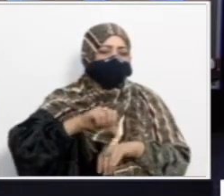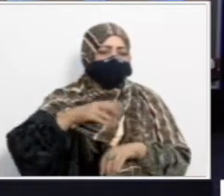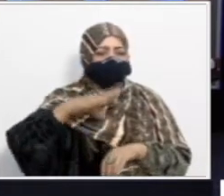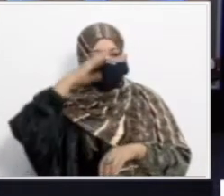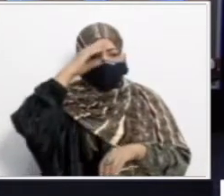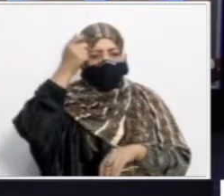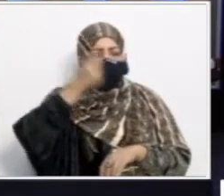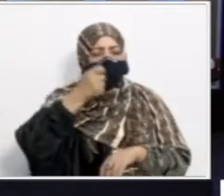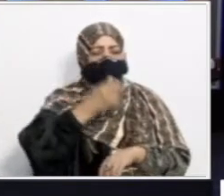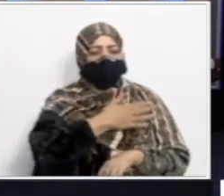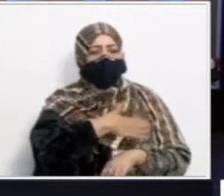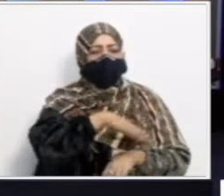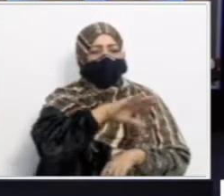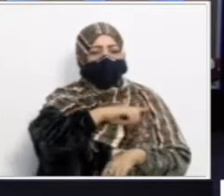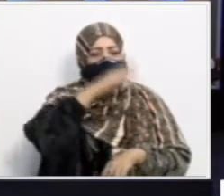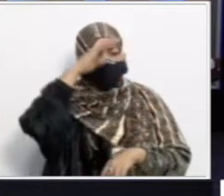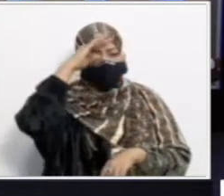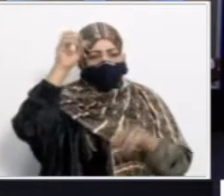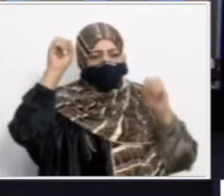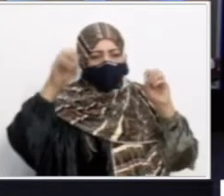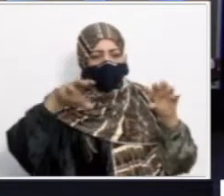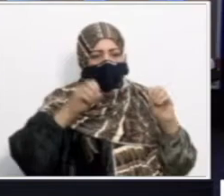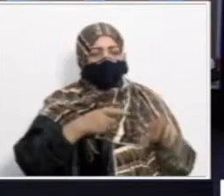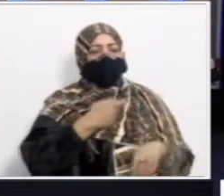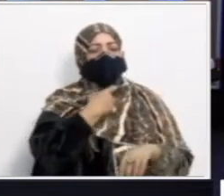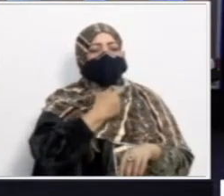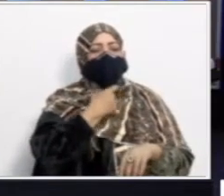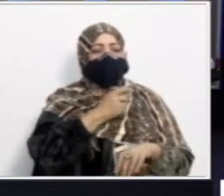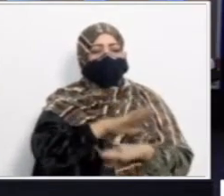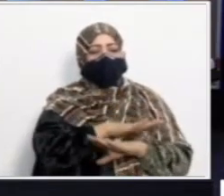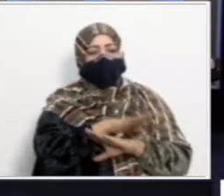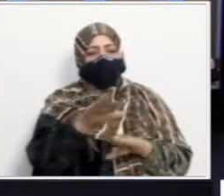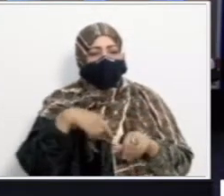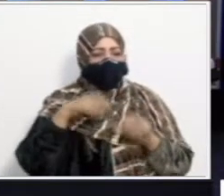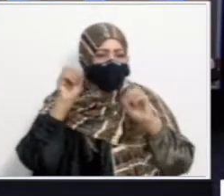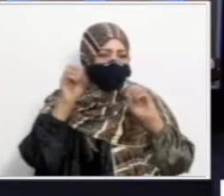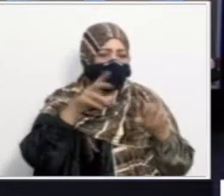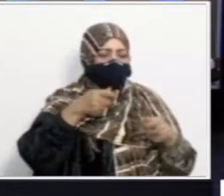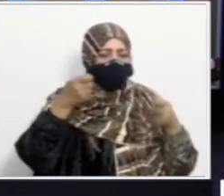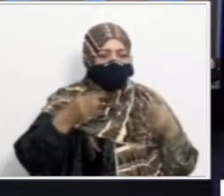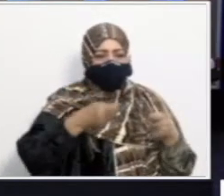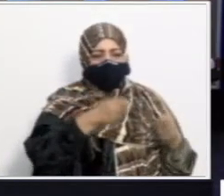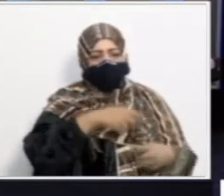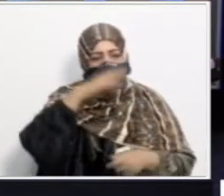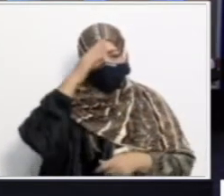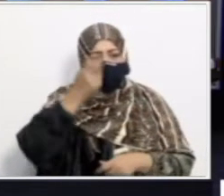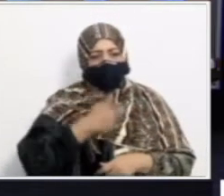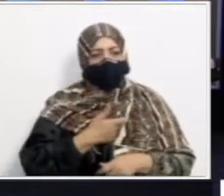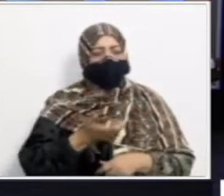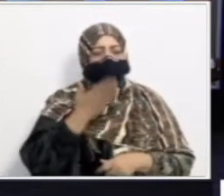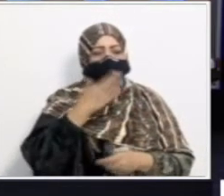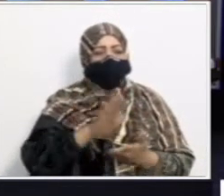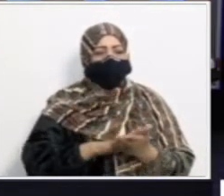المباركة والتعلق إلى تعلق إن شاء الله. يعني بعد هالترجمة هدية للحاجات الخاصة